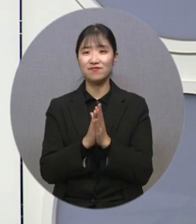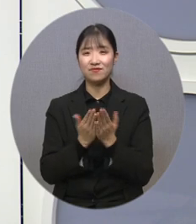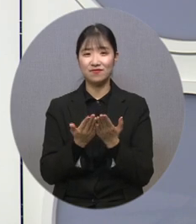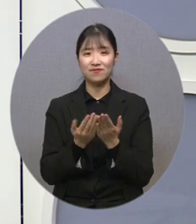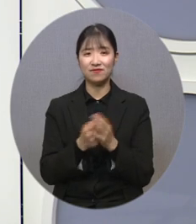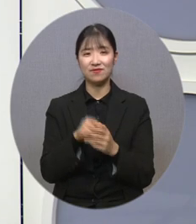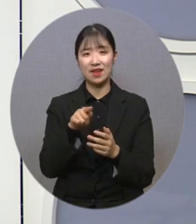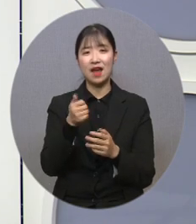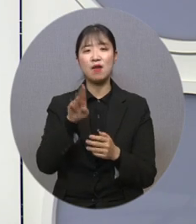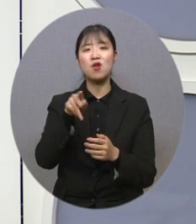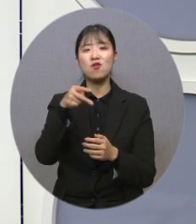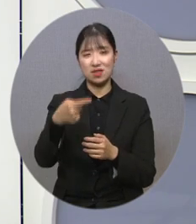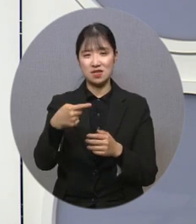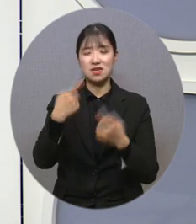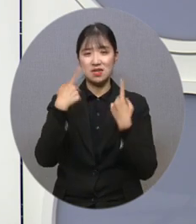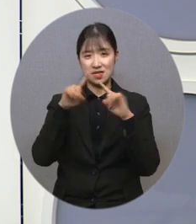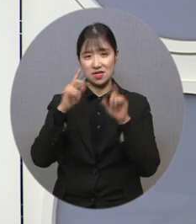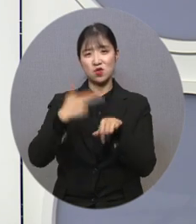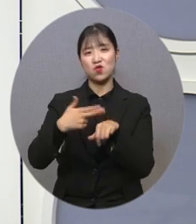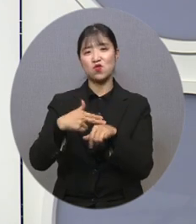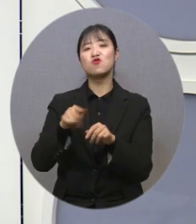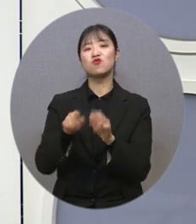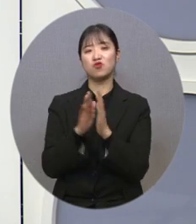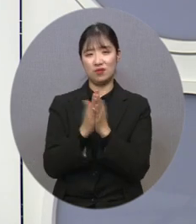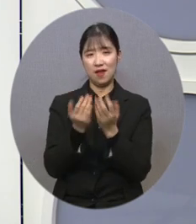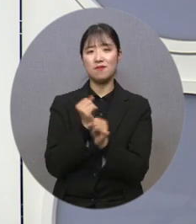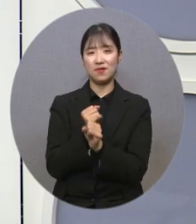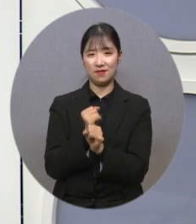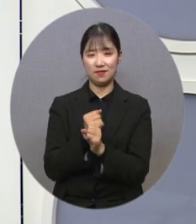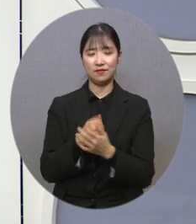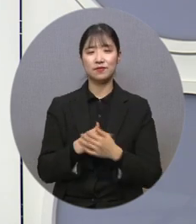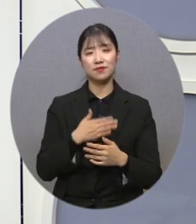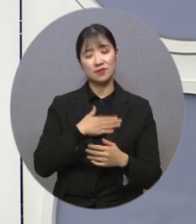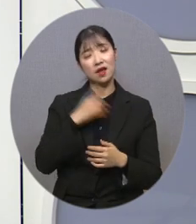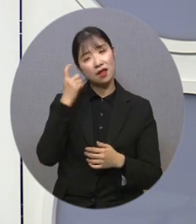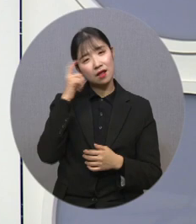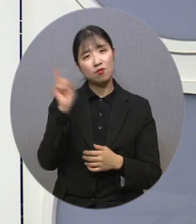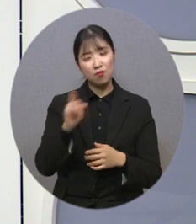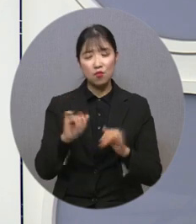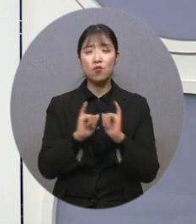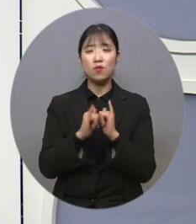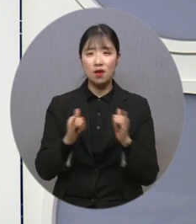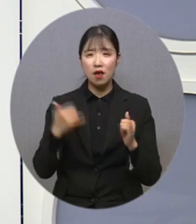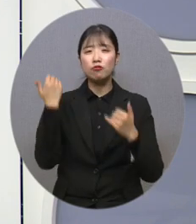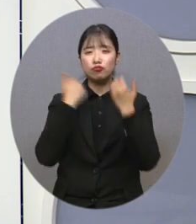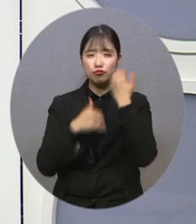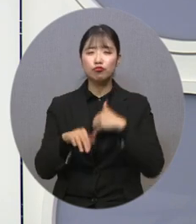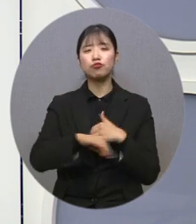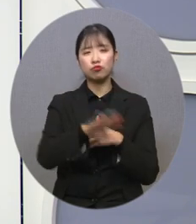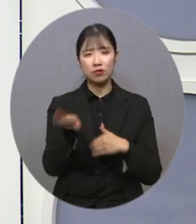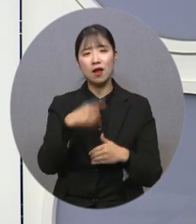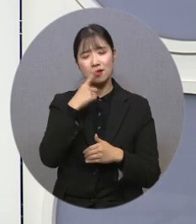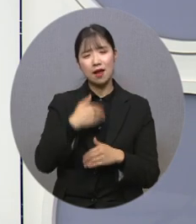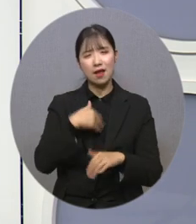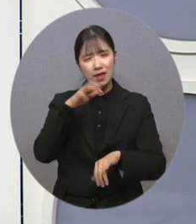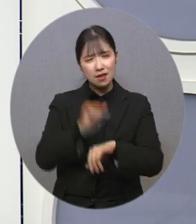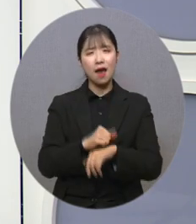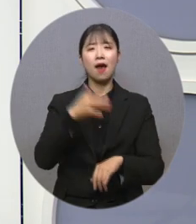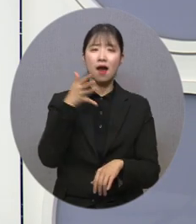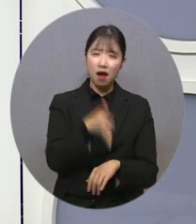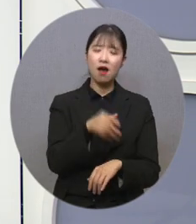이게 하버드대학 교수가 쓴 책인데 네. 제가 생각하는 건 인간은 누구나 자기가 잘할 수